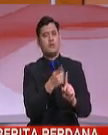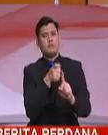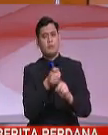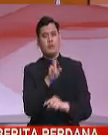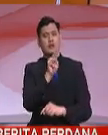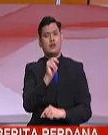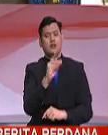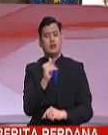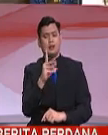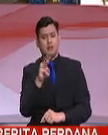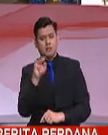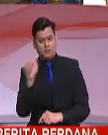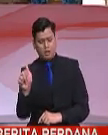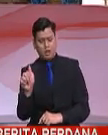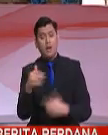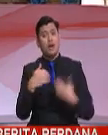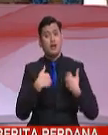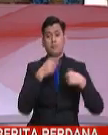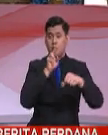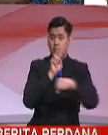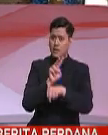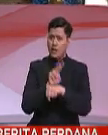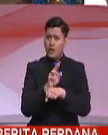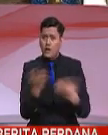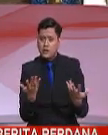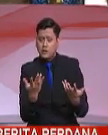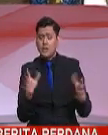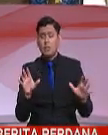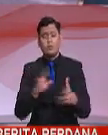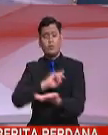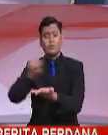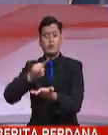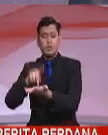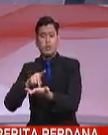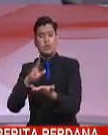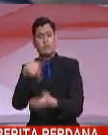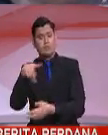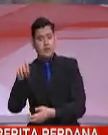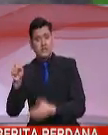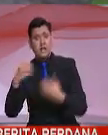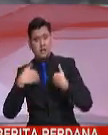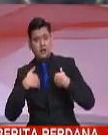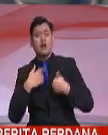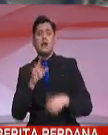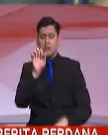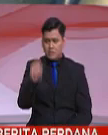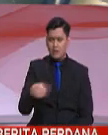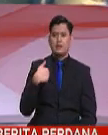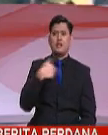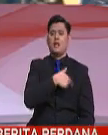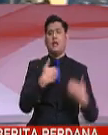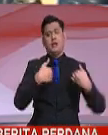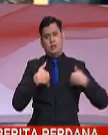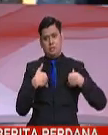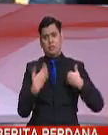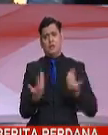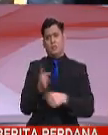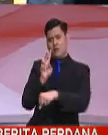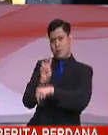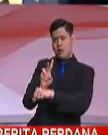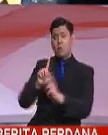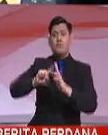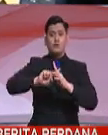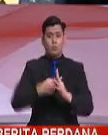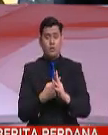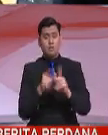Jadi, adakah memang ada pemantauan di pusat-pusat pemindahan tersebut? Ya, kita sentiasa memantau supaya semua bermula